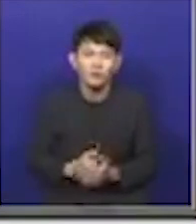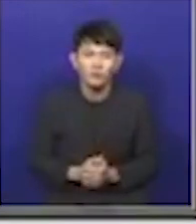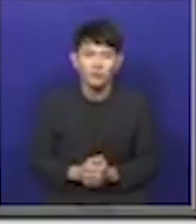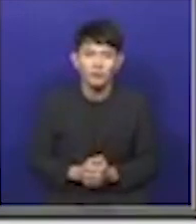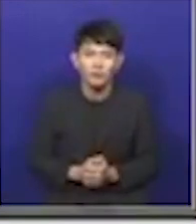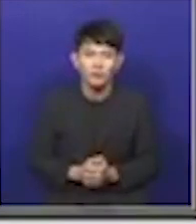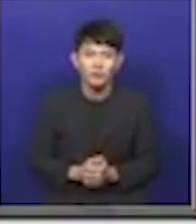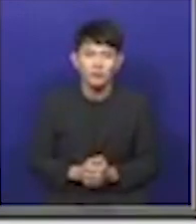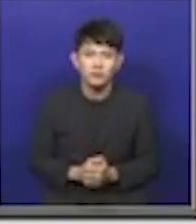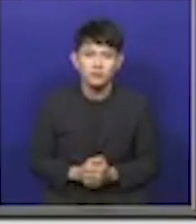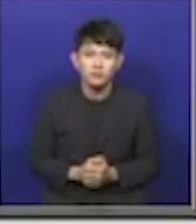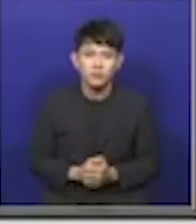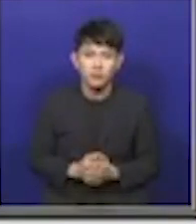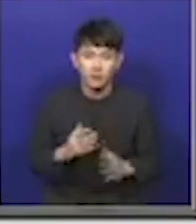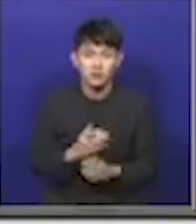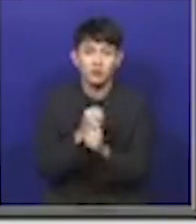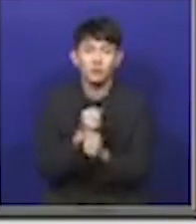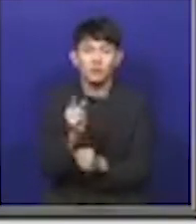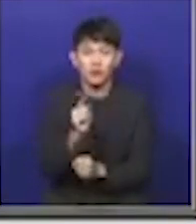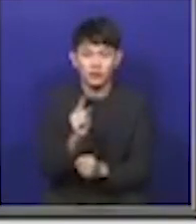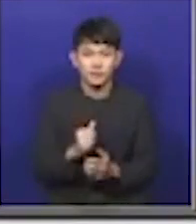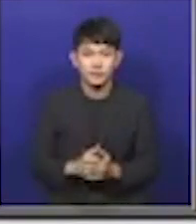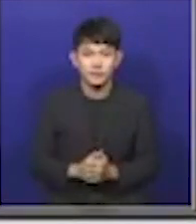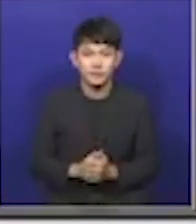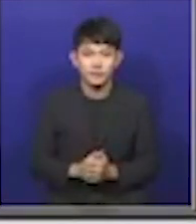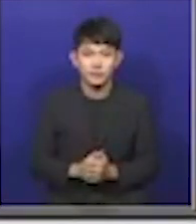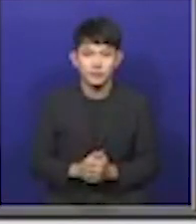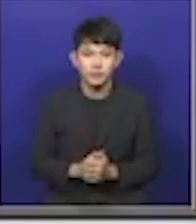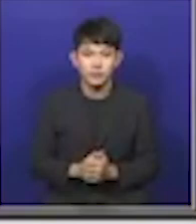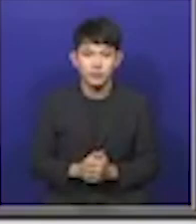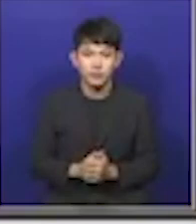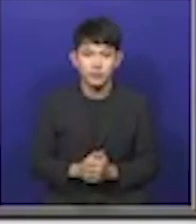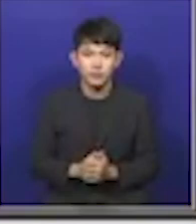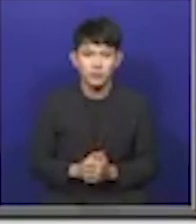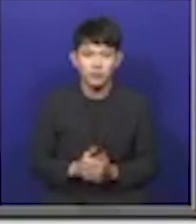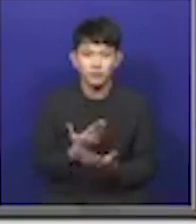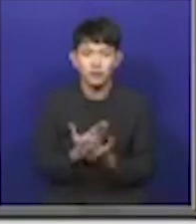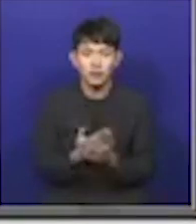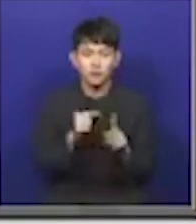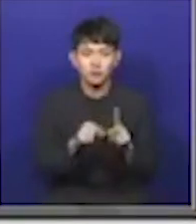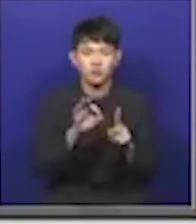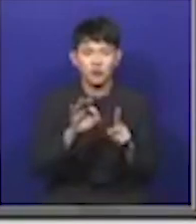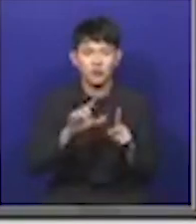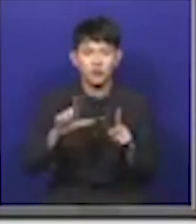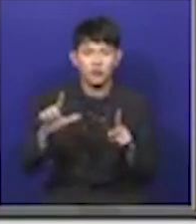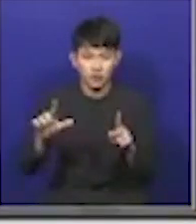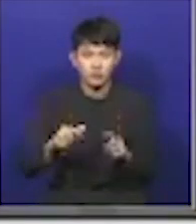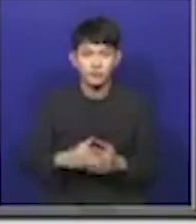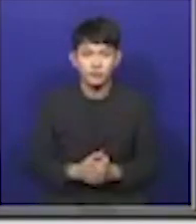สิ่งที่ผมจะพูดสรุปต่อไปก็คือว่าเงิน 1.9 ล้านล้านฮะ